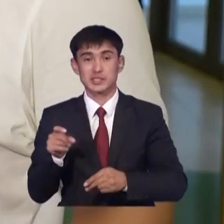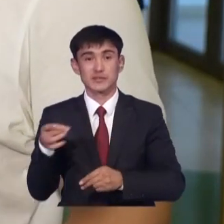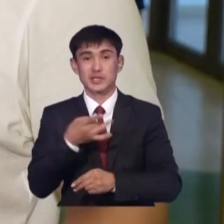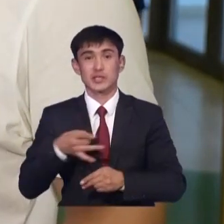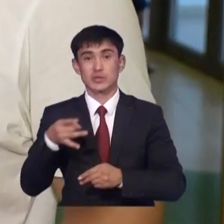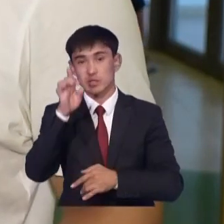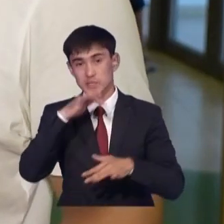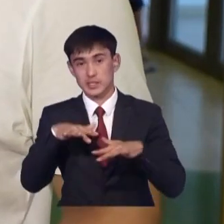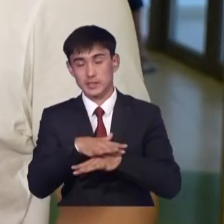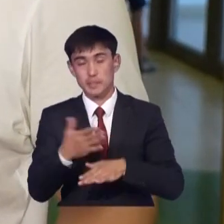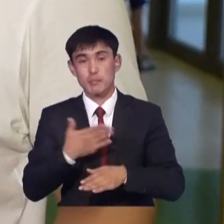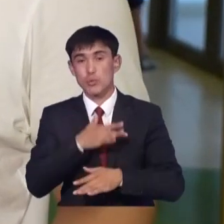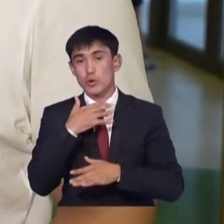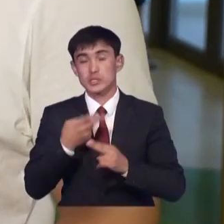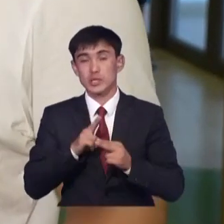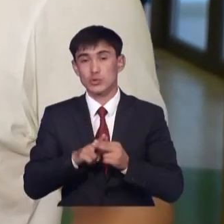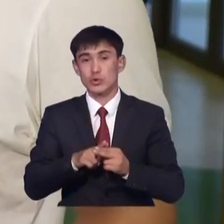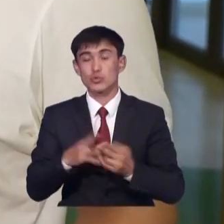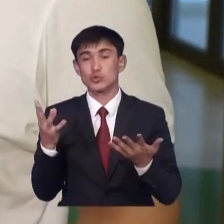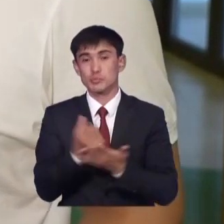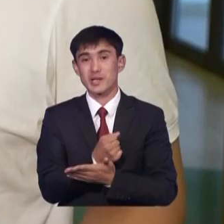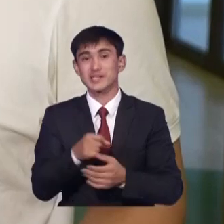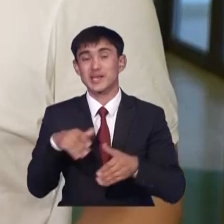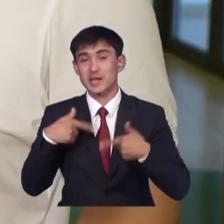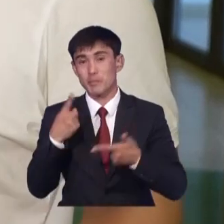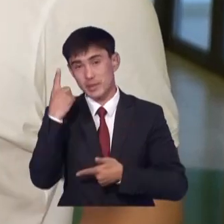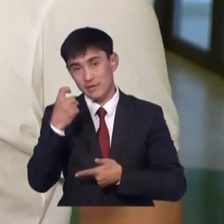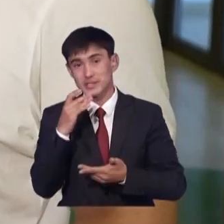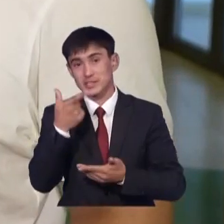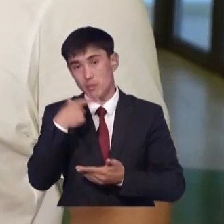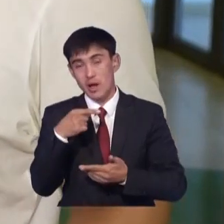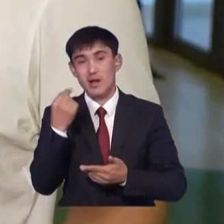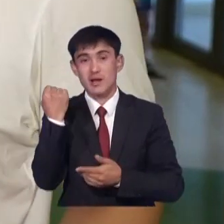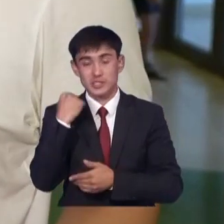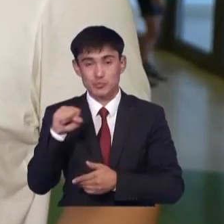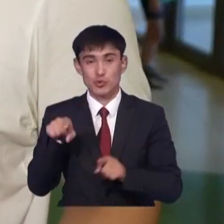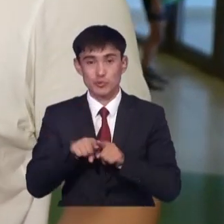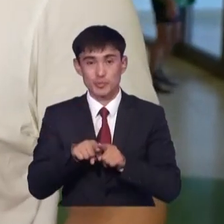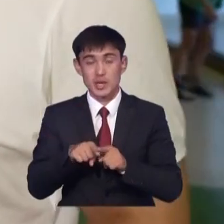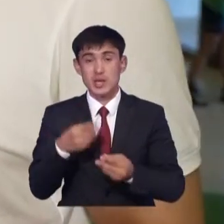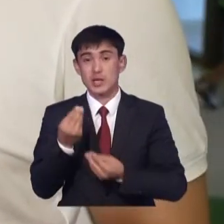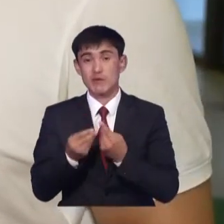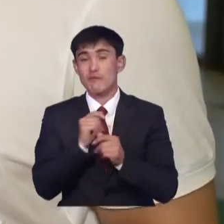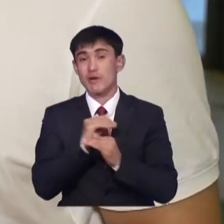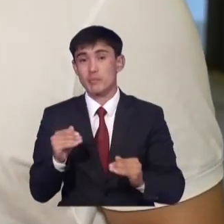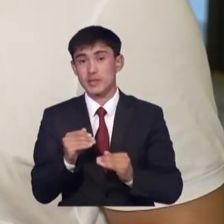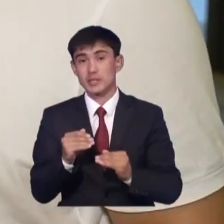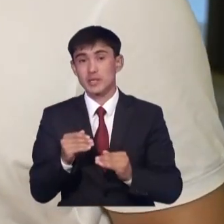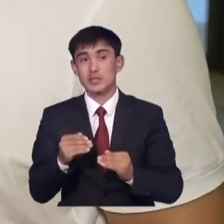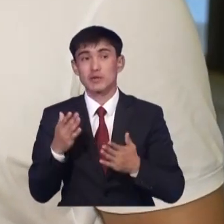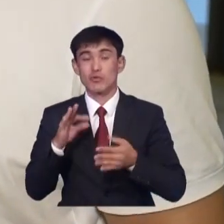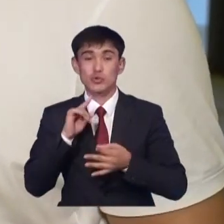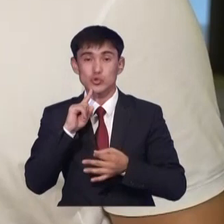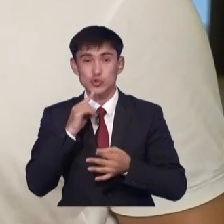всех регионов страны, многие из которых уже успели зарекомендовать себя в качестве чемпионов. Игровой формат турнира оказался